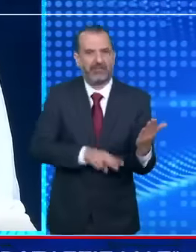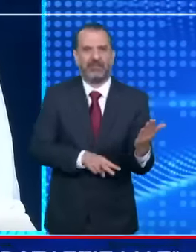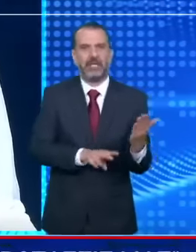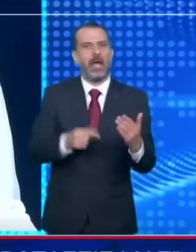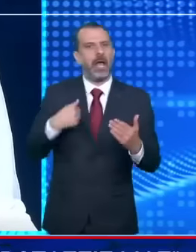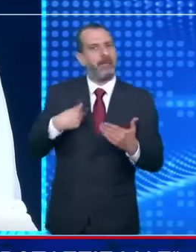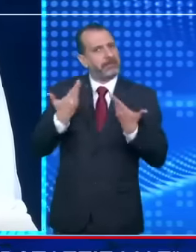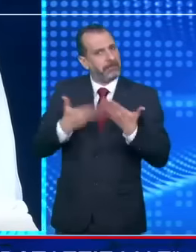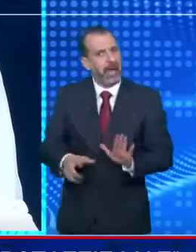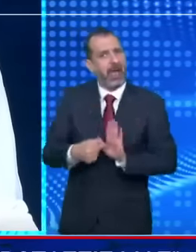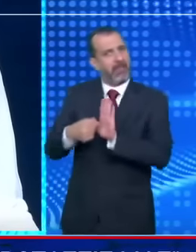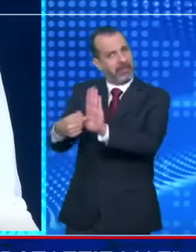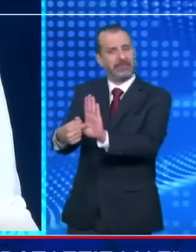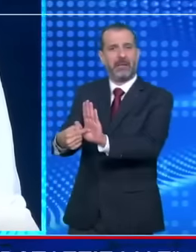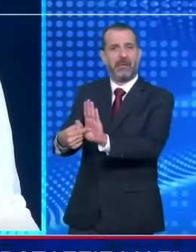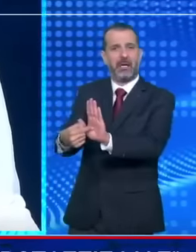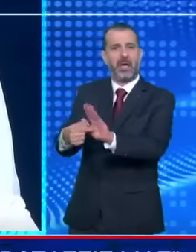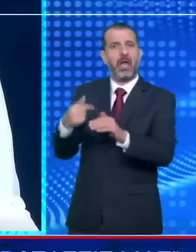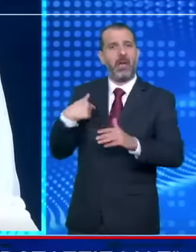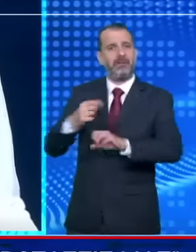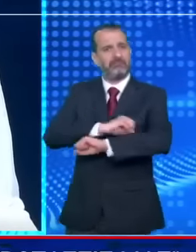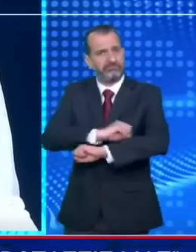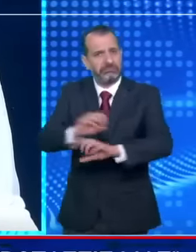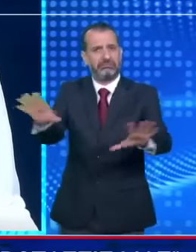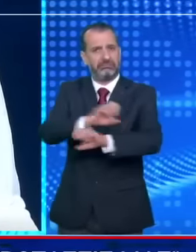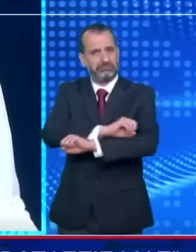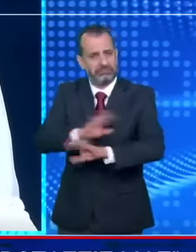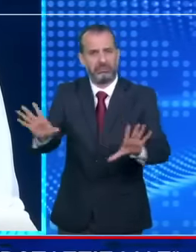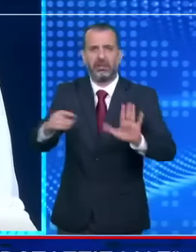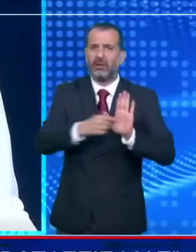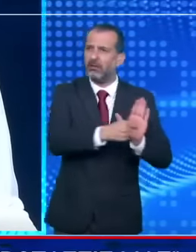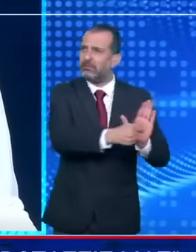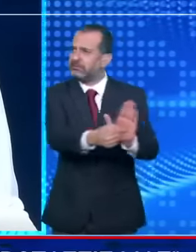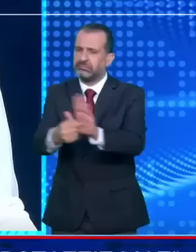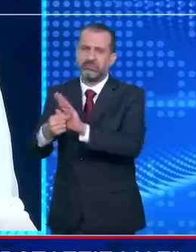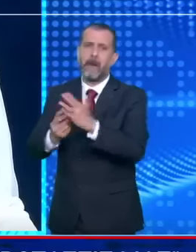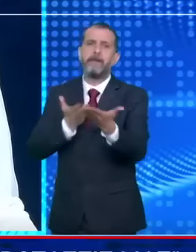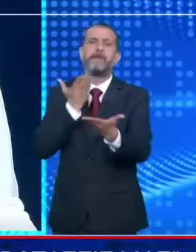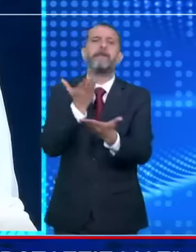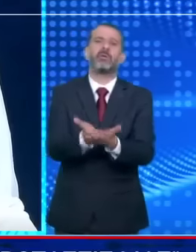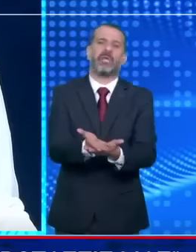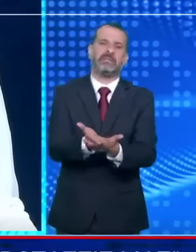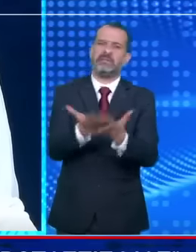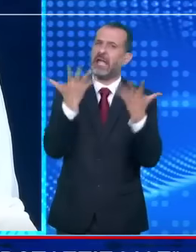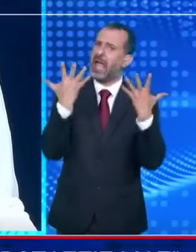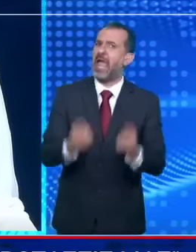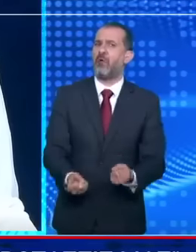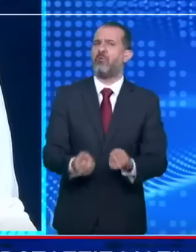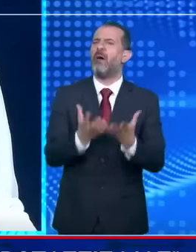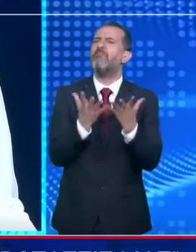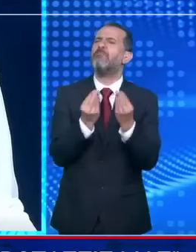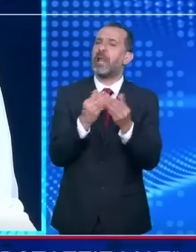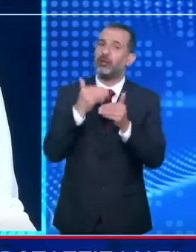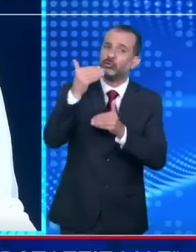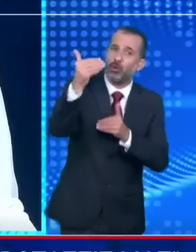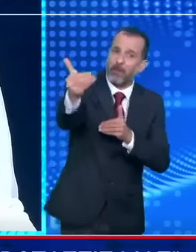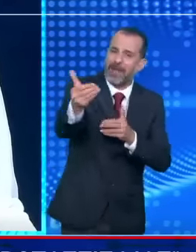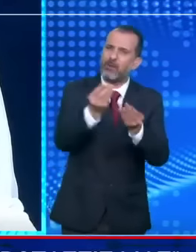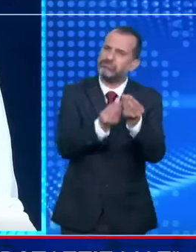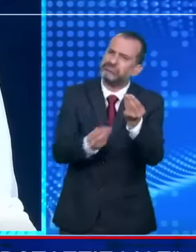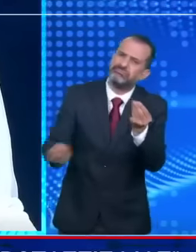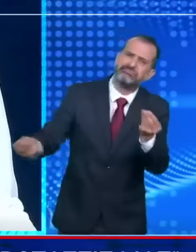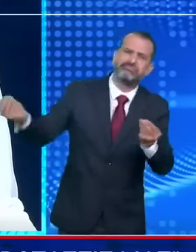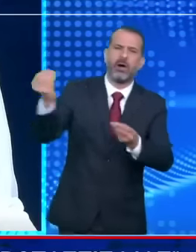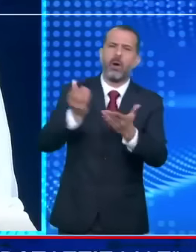δείγμα των προτάσεών μας. Και στα κανάλια βγαίνουν και εμείς παρουσιάζουμε παντού. Θα υπάρχουν πολλές περισσότερες προτάσεις μέχρι τις επόμενες